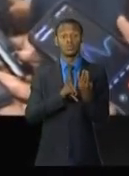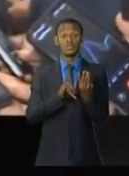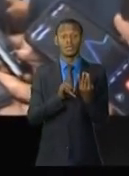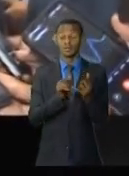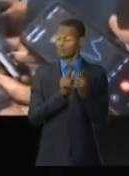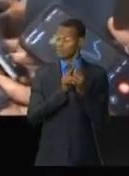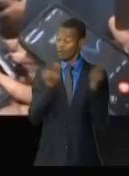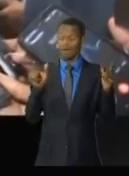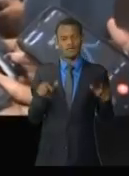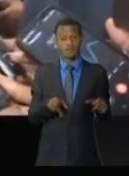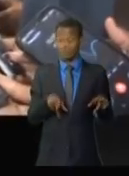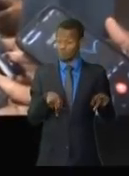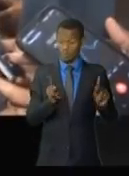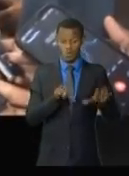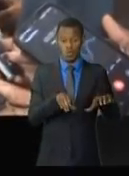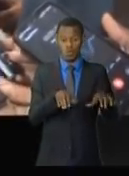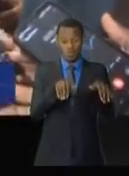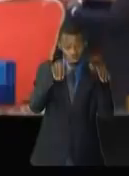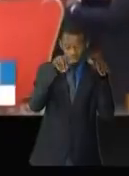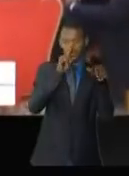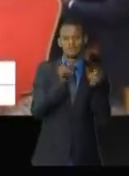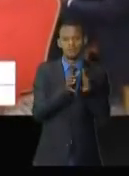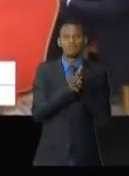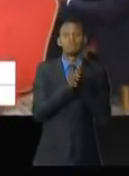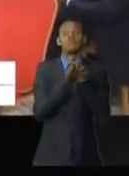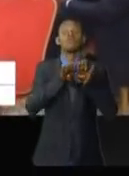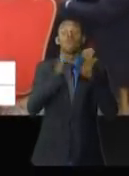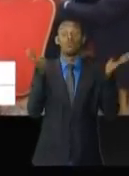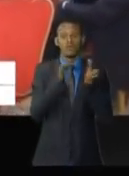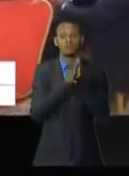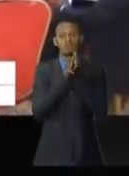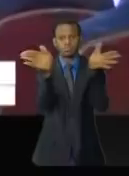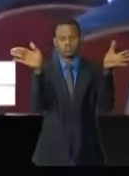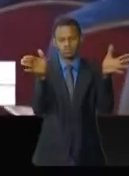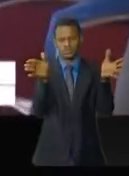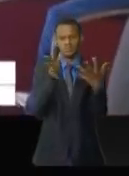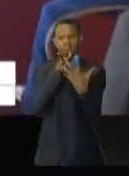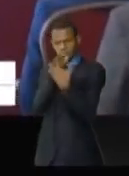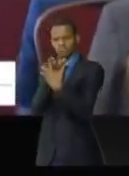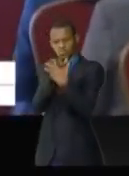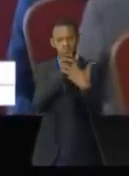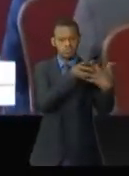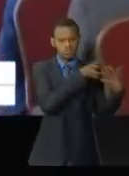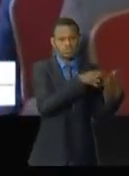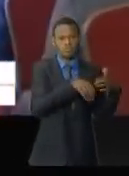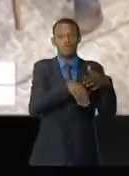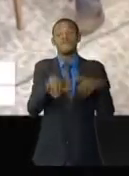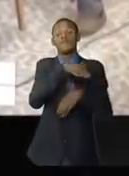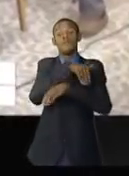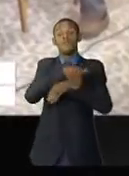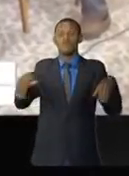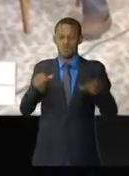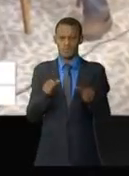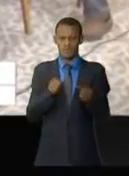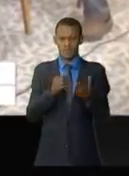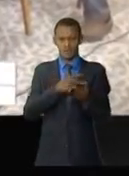complètement désenclaver la République démocratique du Congo. Élaboré depuis 2012, la mise en œuvre de ces grands projets de développement pour la